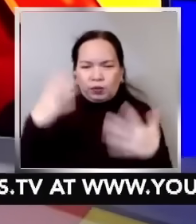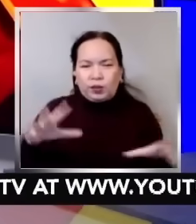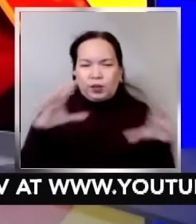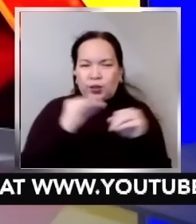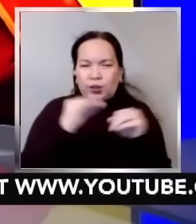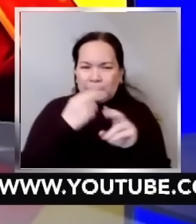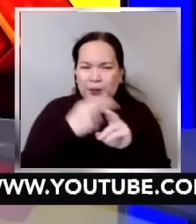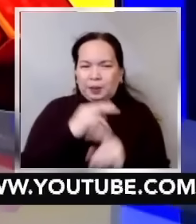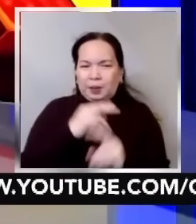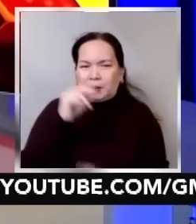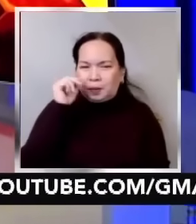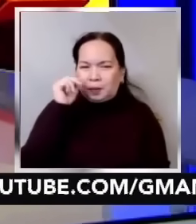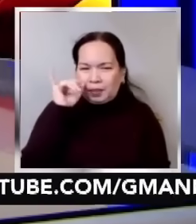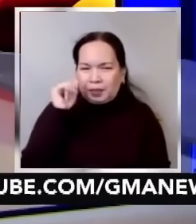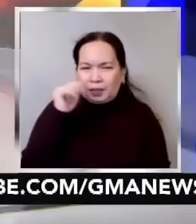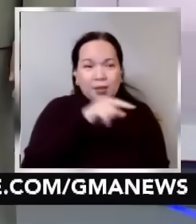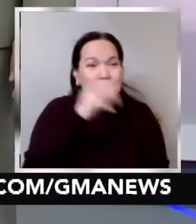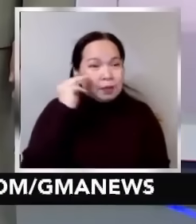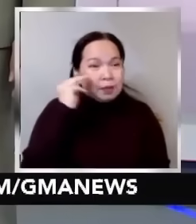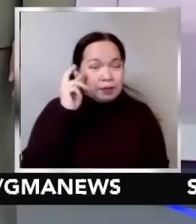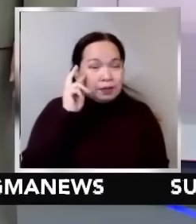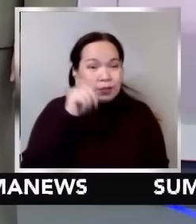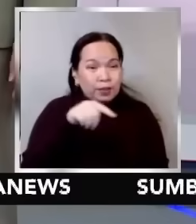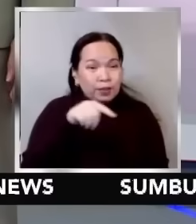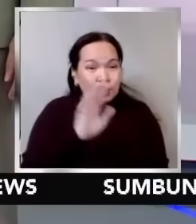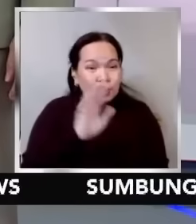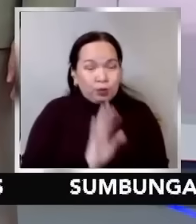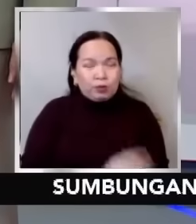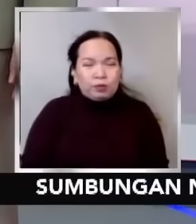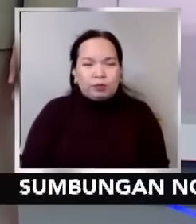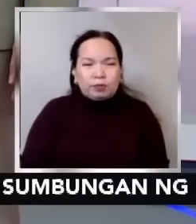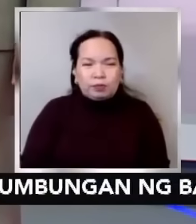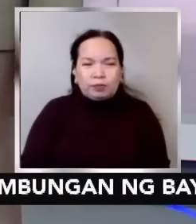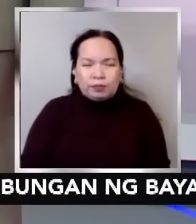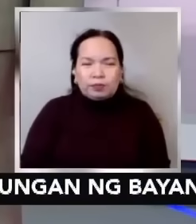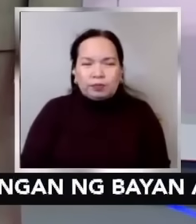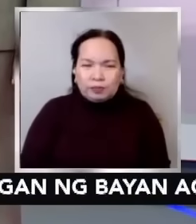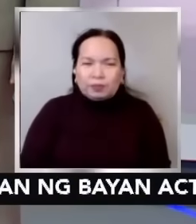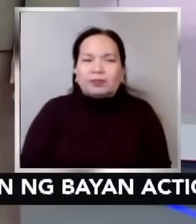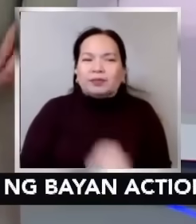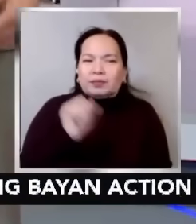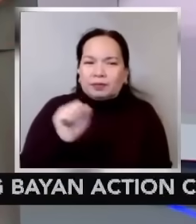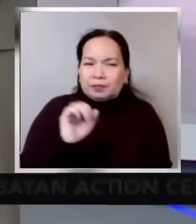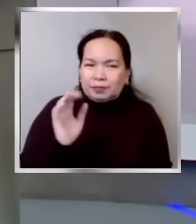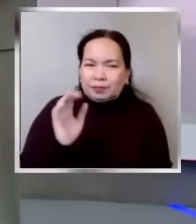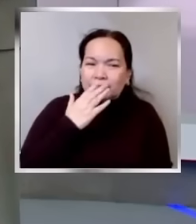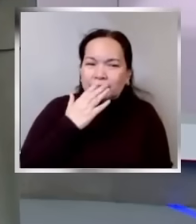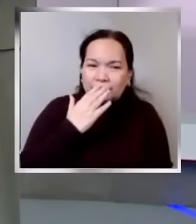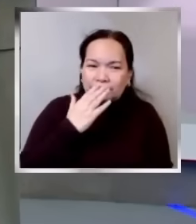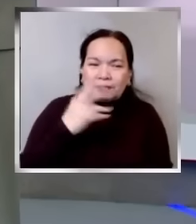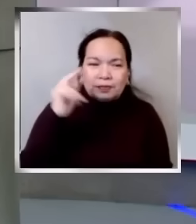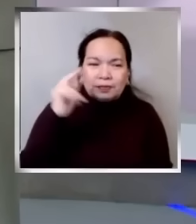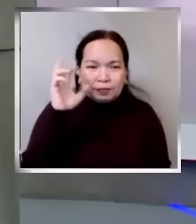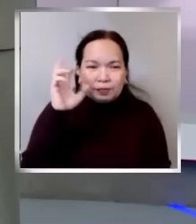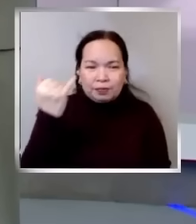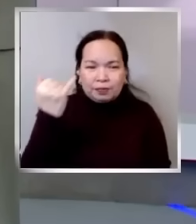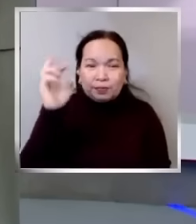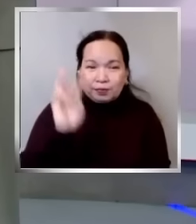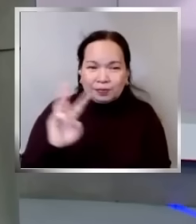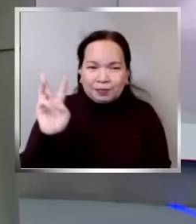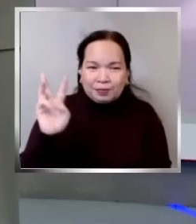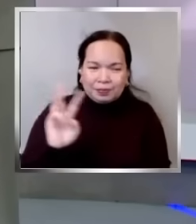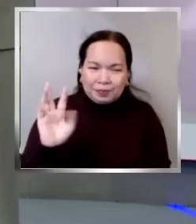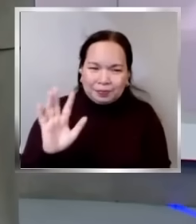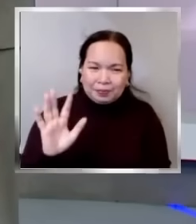Mel, Miss Vicky, Emil. Thanks, Iya. Salamat sa iyo, Iya. At yan ang mga balita ngayong Miyerkules. Ako po si Mel Tianco.